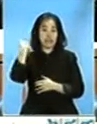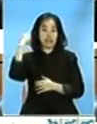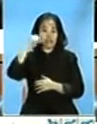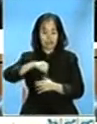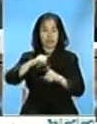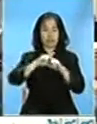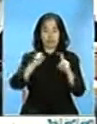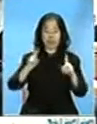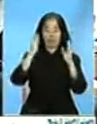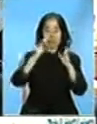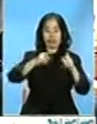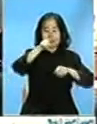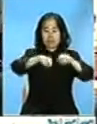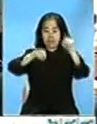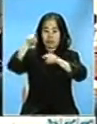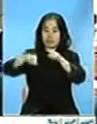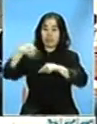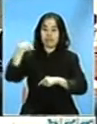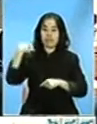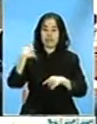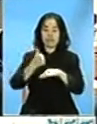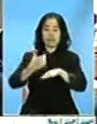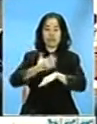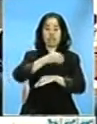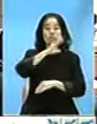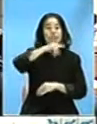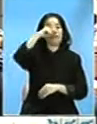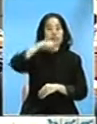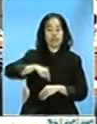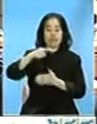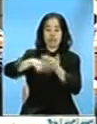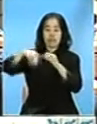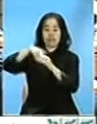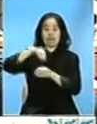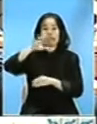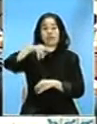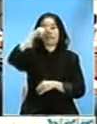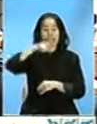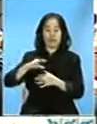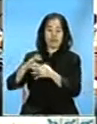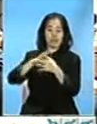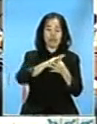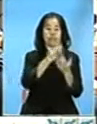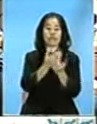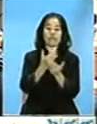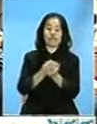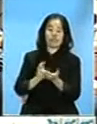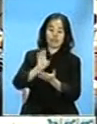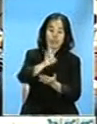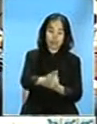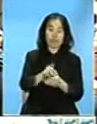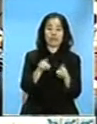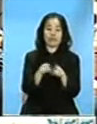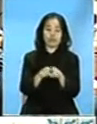ก็ด้วยความที่การเมืองไทยการเลือกตั้งไทยถูกยึดโยงอยู่กับเรื่องของทุนมันทำให้เกิด